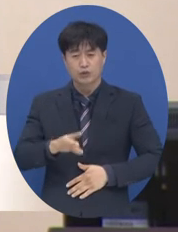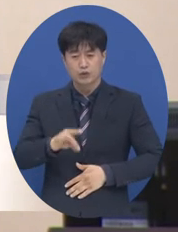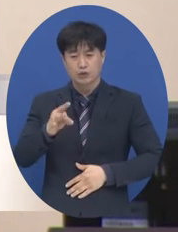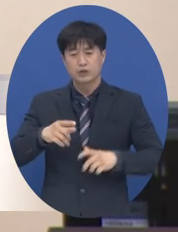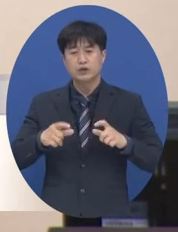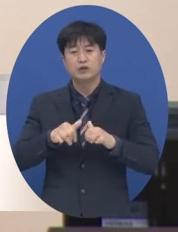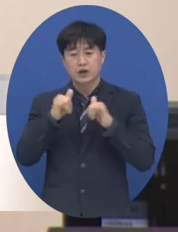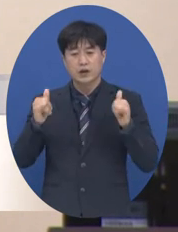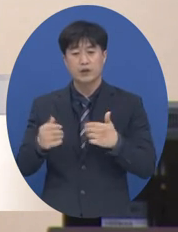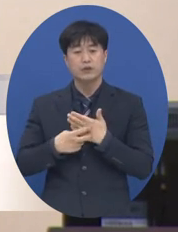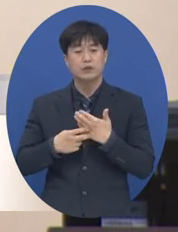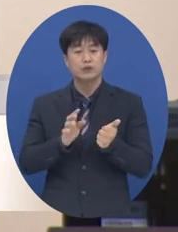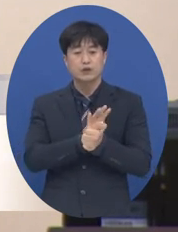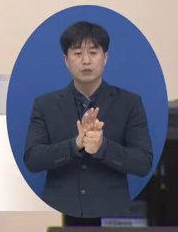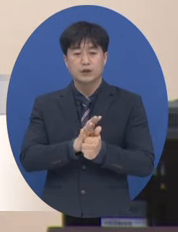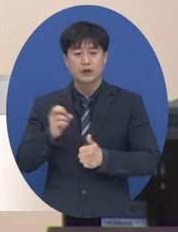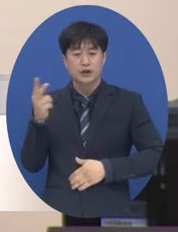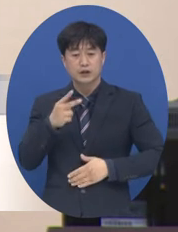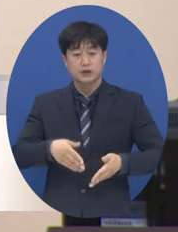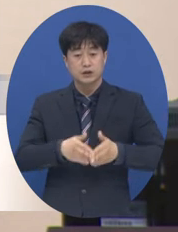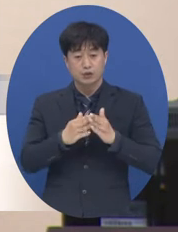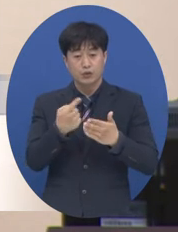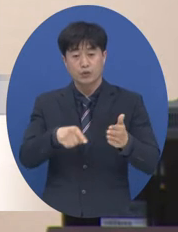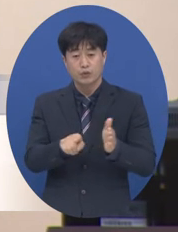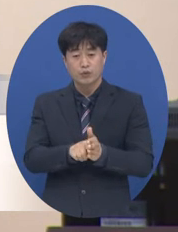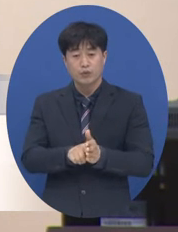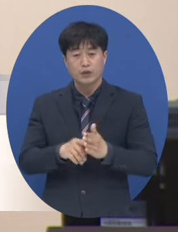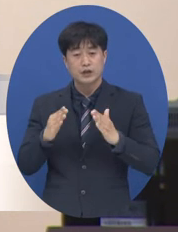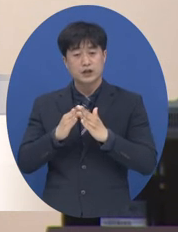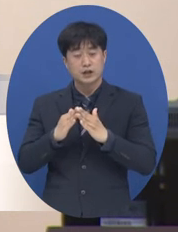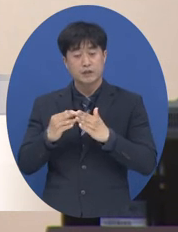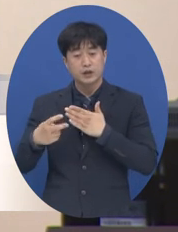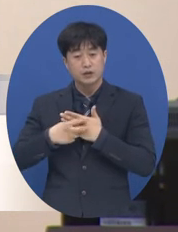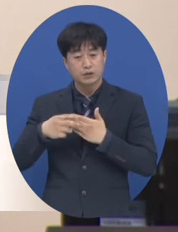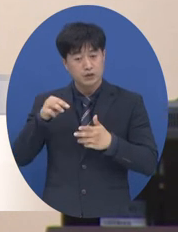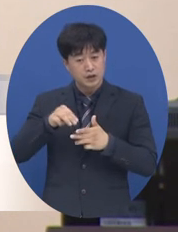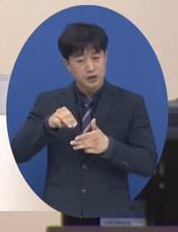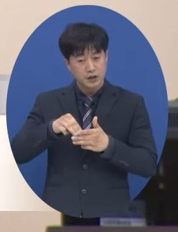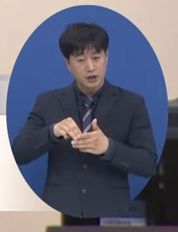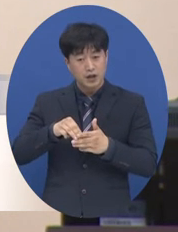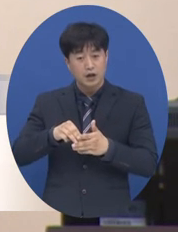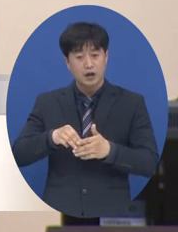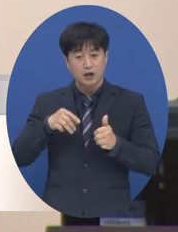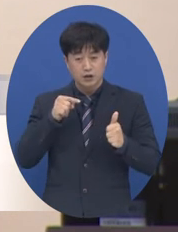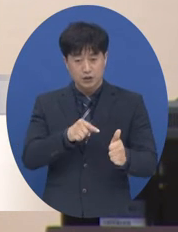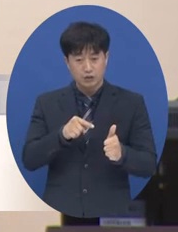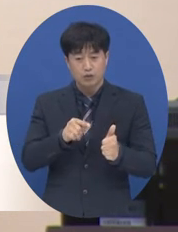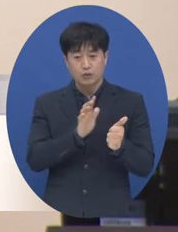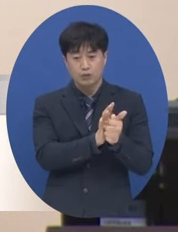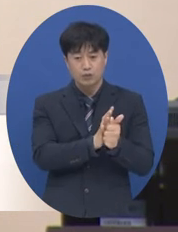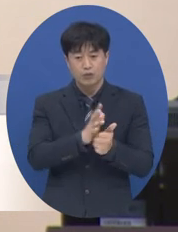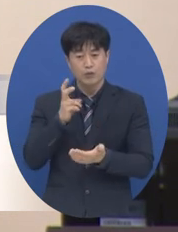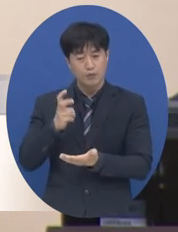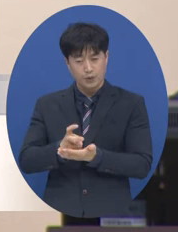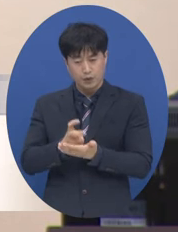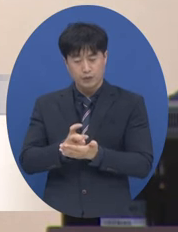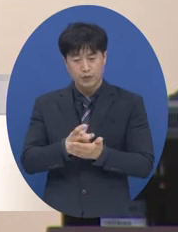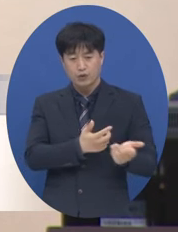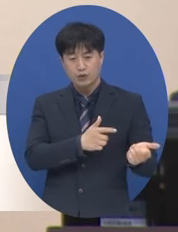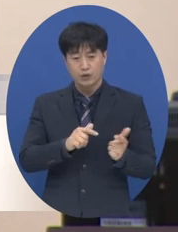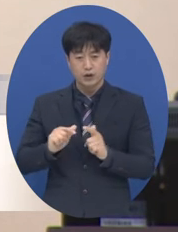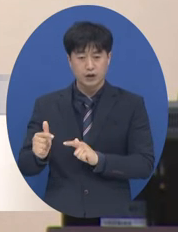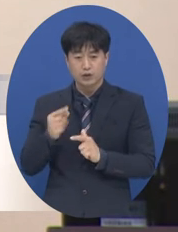최초 지역사회 의료서비스 재구조화를 위한 재택 의료센터 지정 및 지원에 관한 조례 제정안